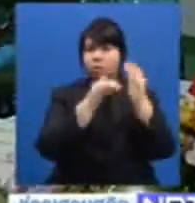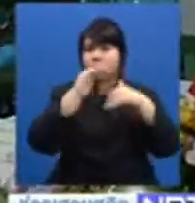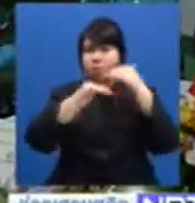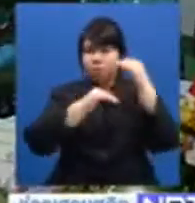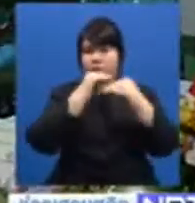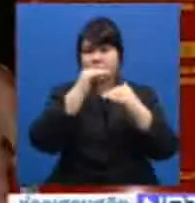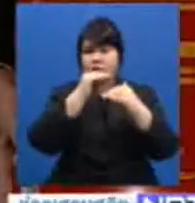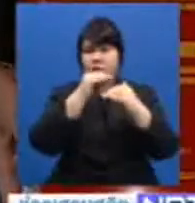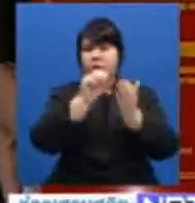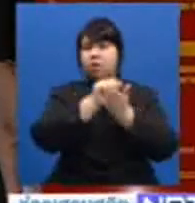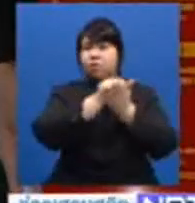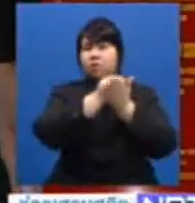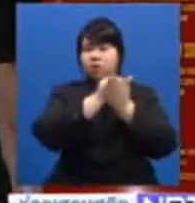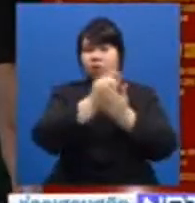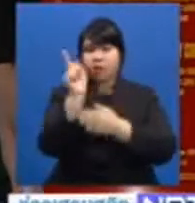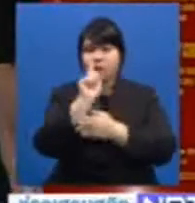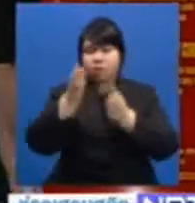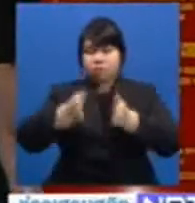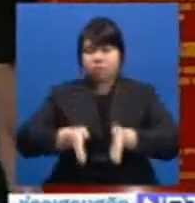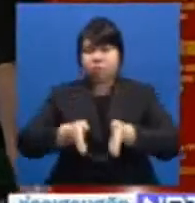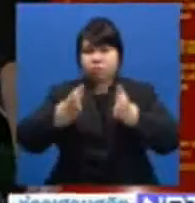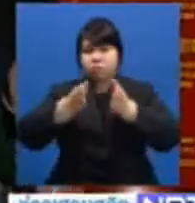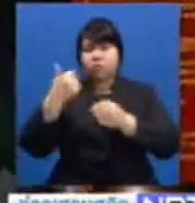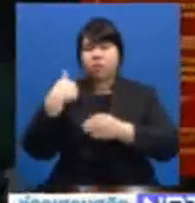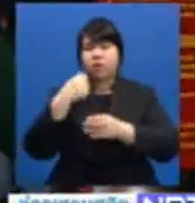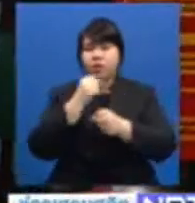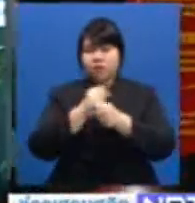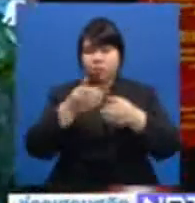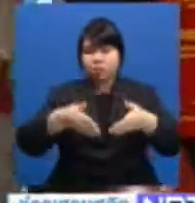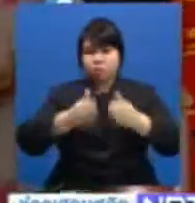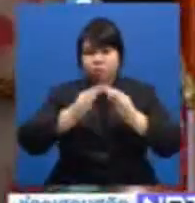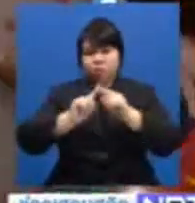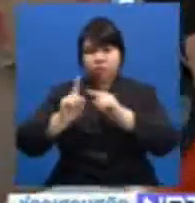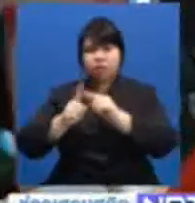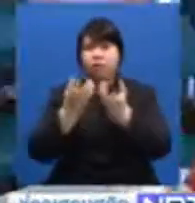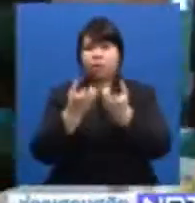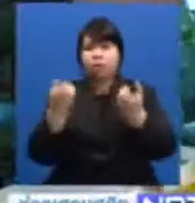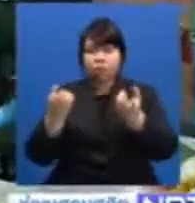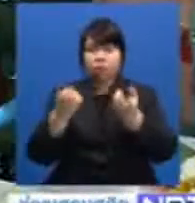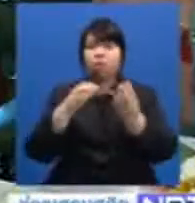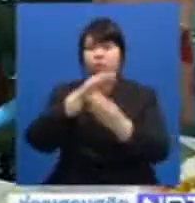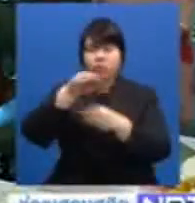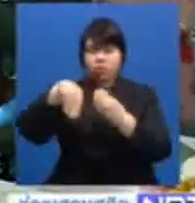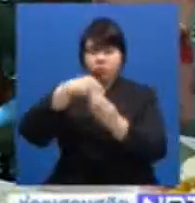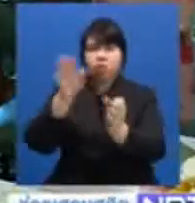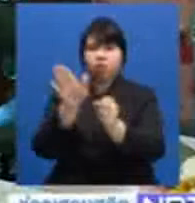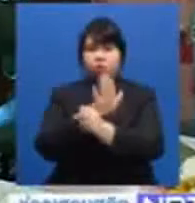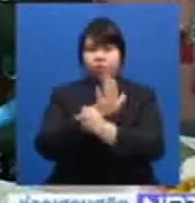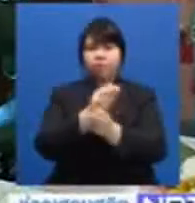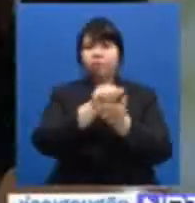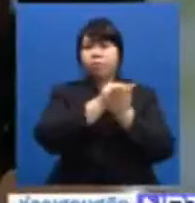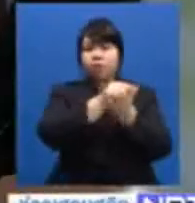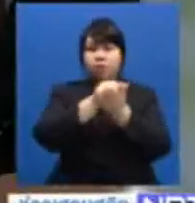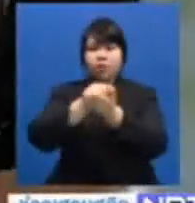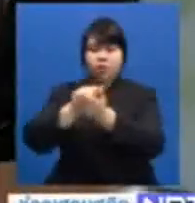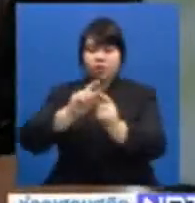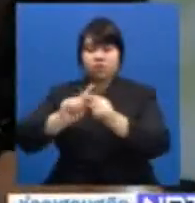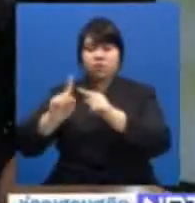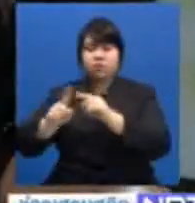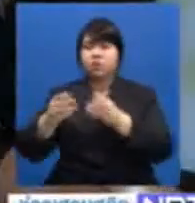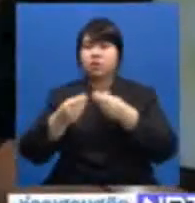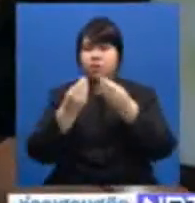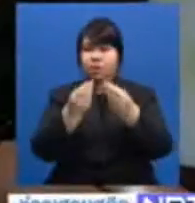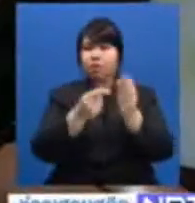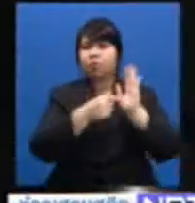serviceทาวน์ชิปเน้นก่อสร้างระบบสาธารณูปโภคครบวงจรสำหรับบริการอำนวยความสะดวกในด้านต่างๆ